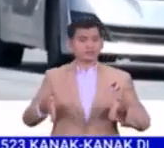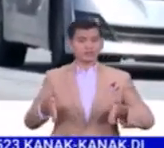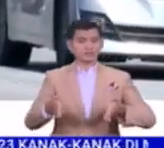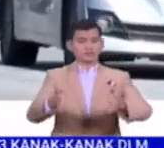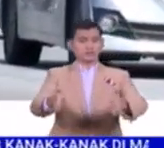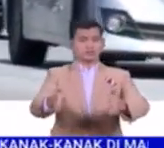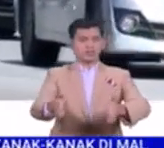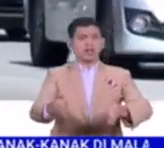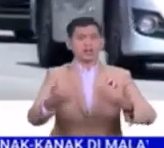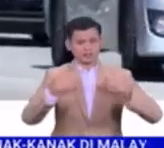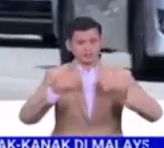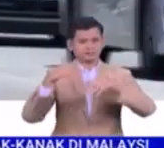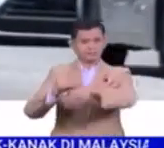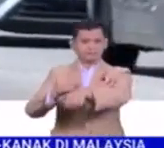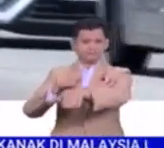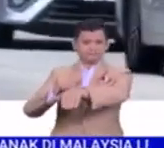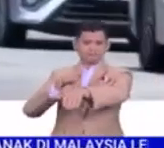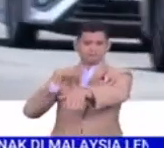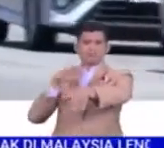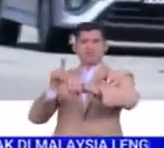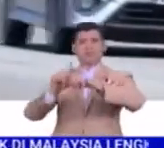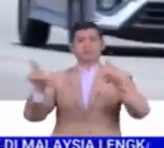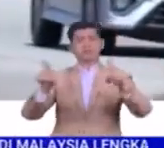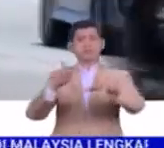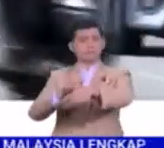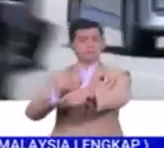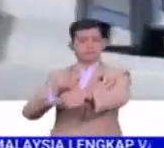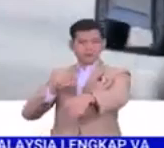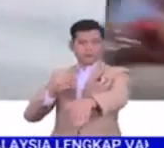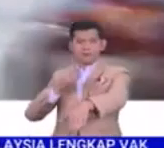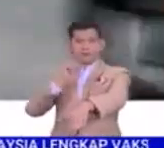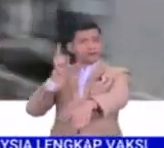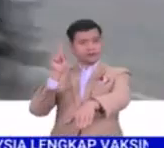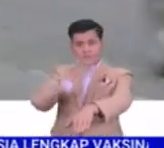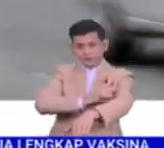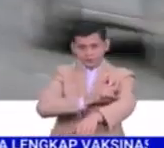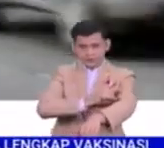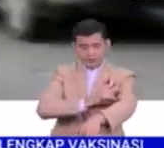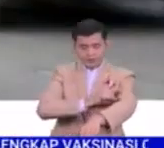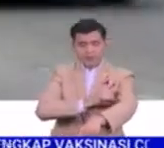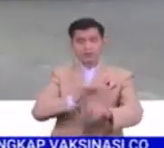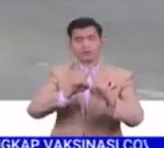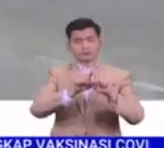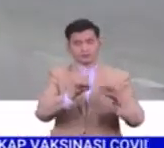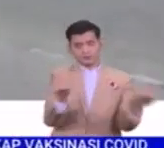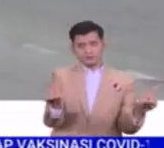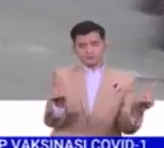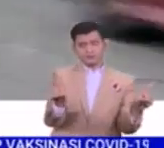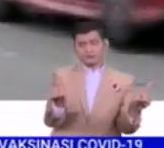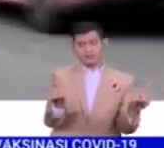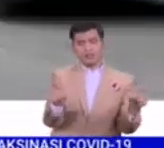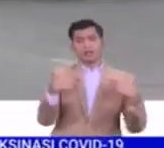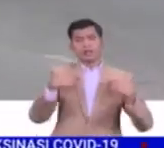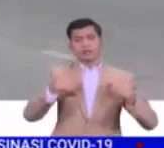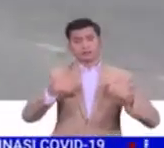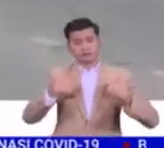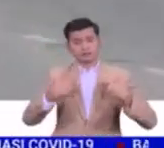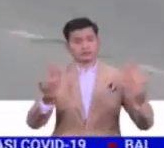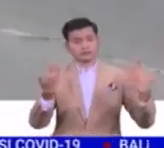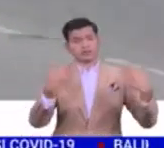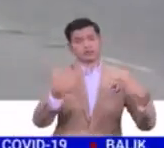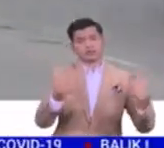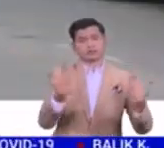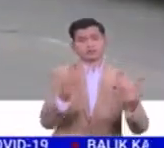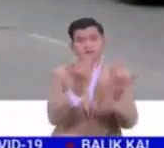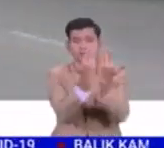arah sedikit kesesakan lah, tapi pertambahannya tidak berapa ketara. Manakala di pintu-pintu masuk terutamanya